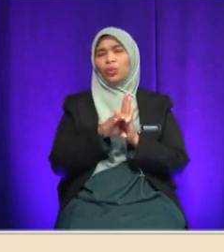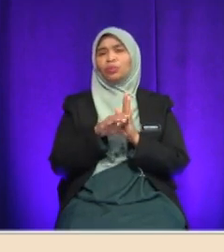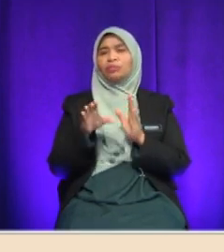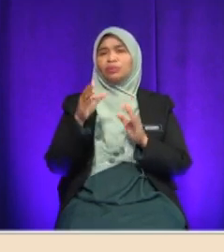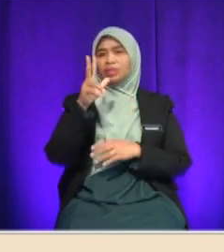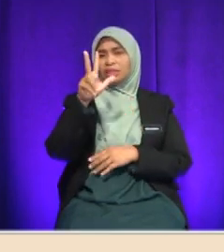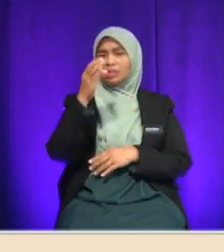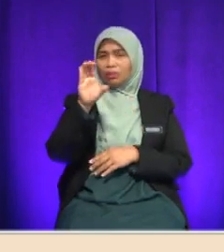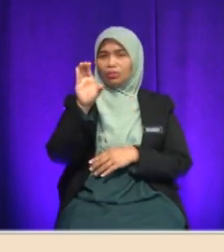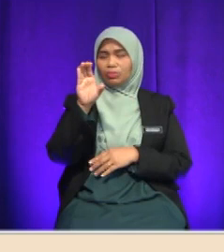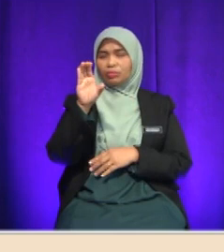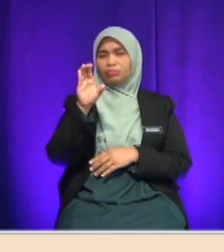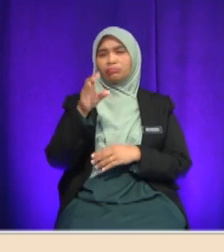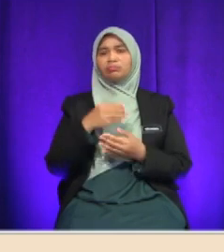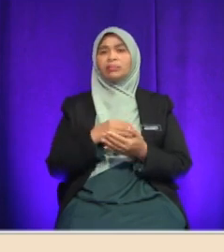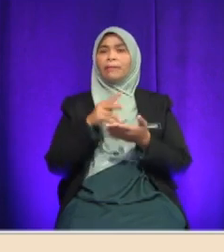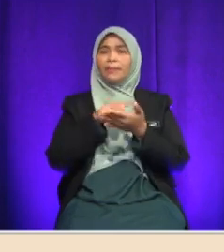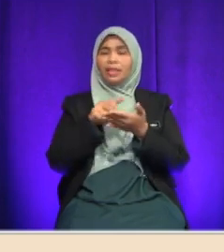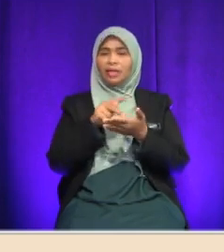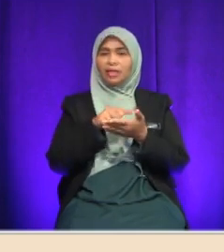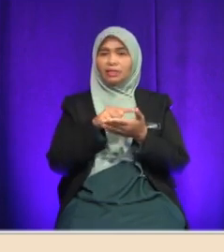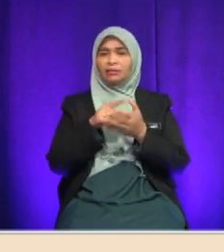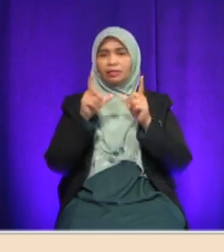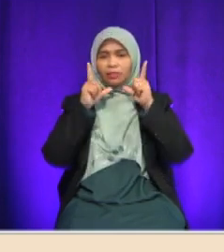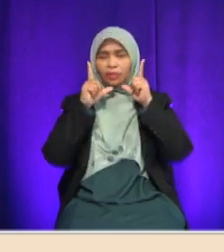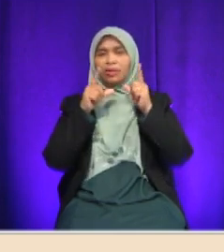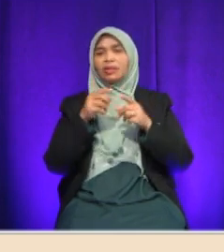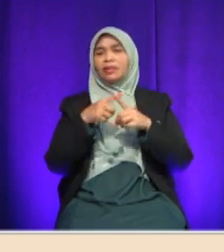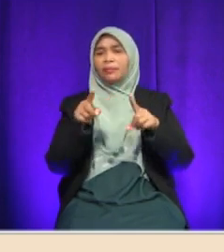300 unit tudung. Sebaliknya, apabila harga